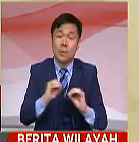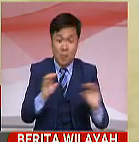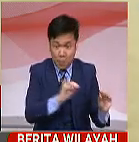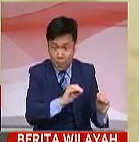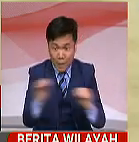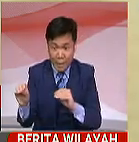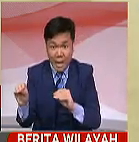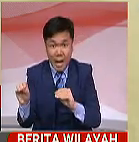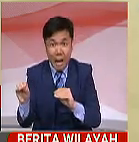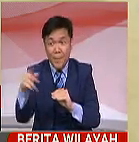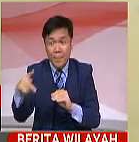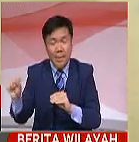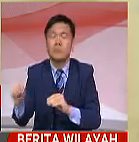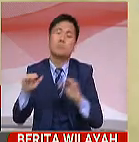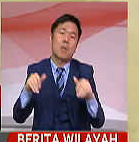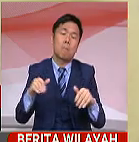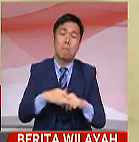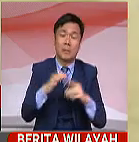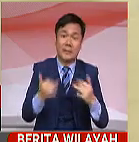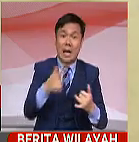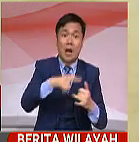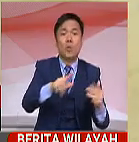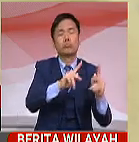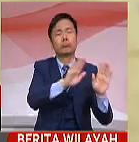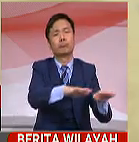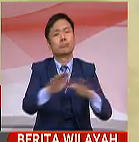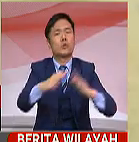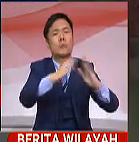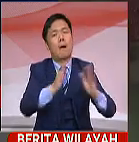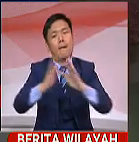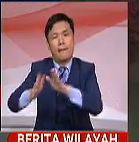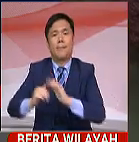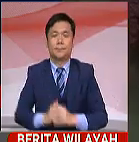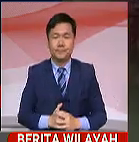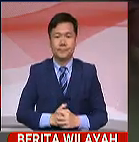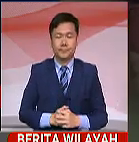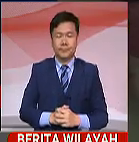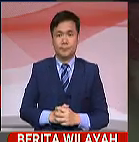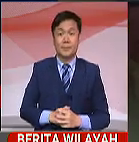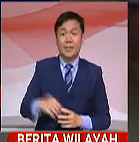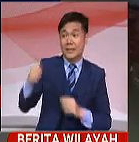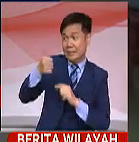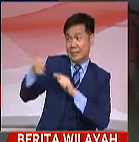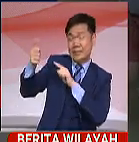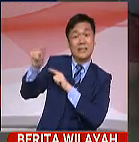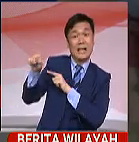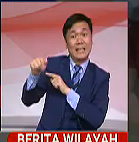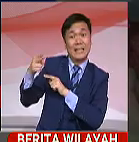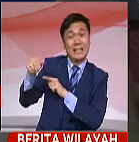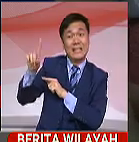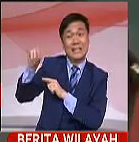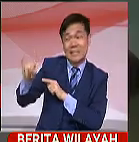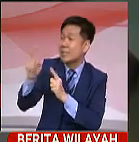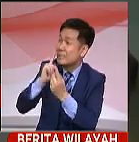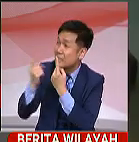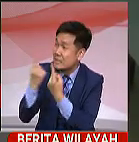pemindahan dilakukan dan penduduk di kampung ini masih lagi tinggal di rumah masing-masing. Sementara itu, Zahidi Bujang memberitahu kali